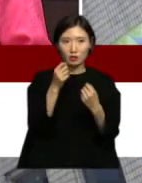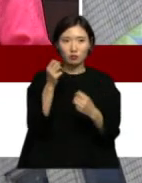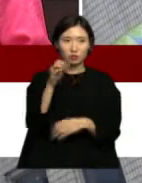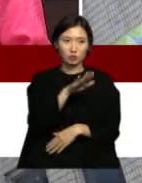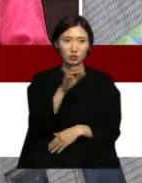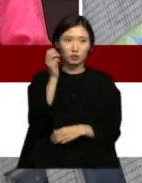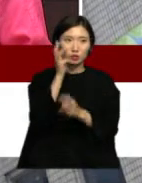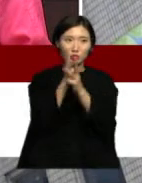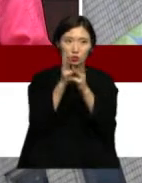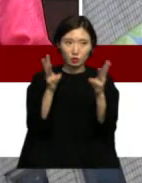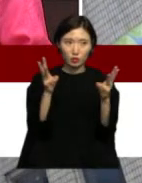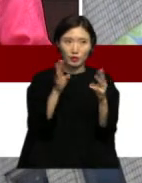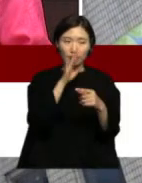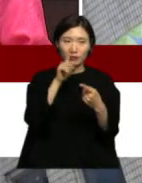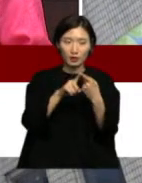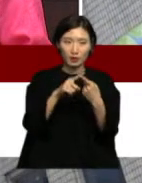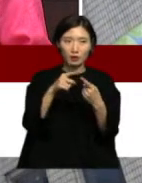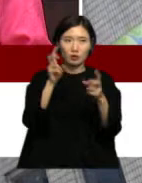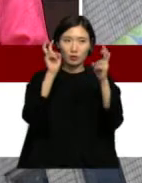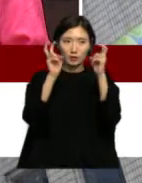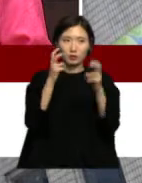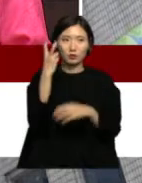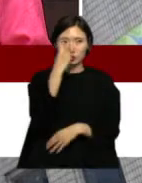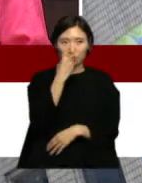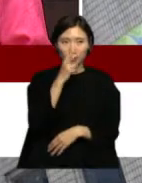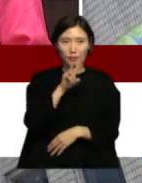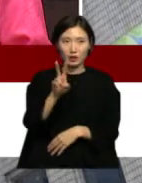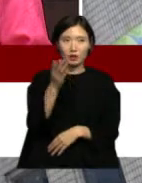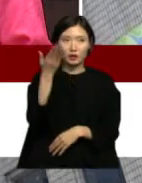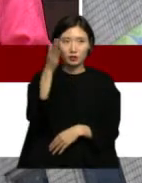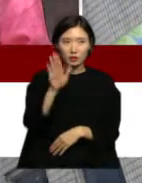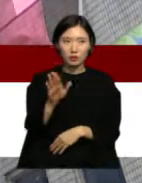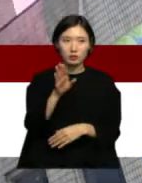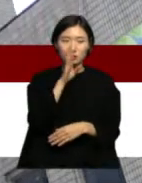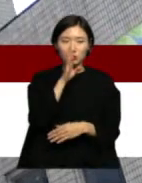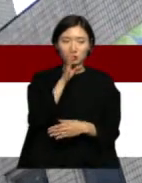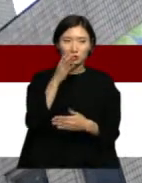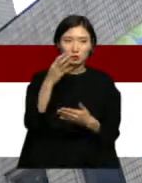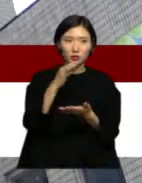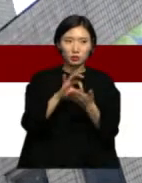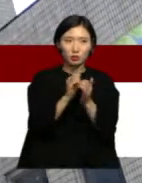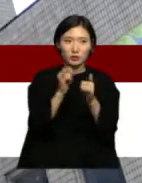적격 업체를 점검해야 되는 것도 있지만요. 실수자를